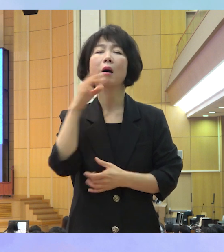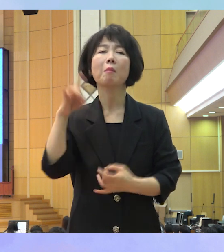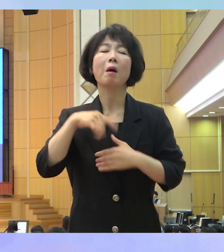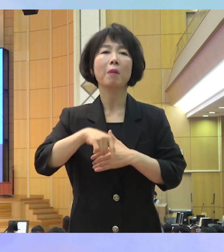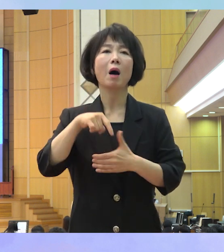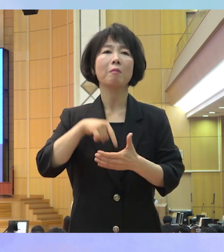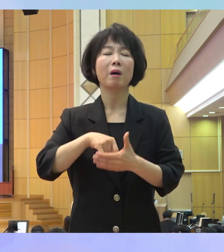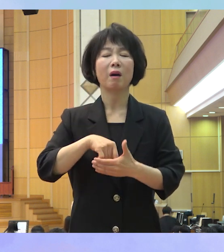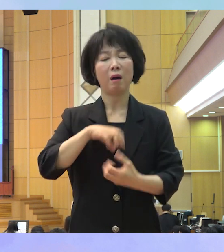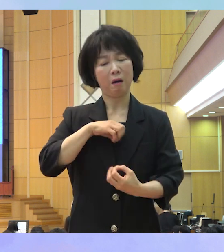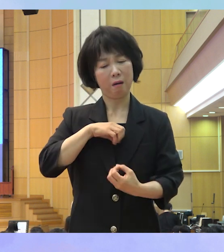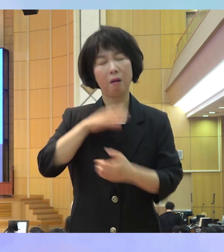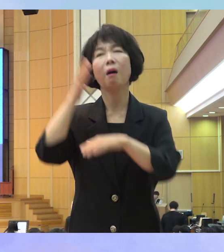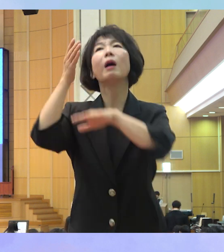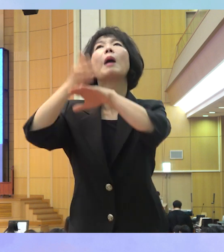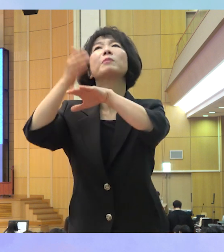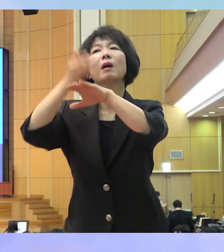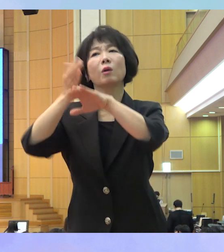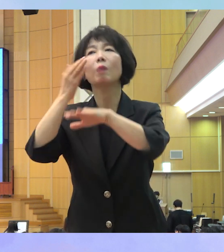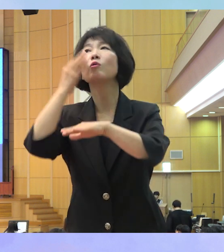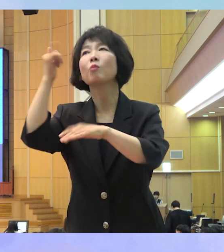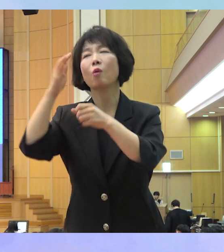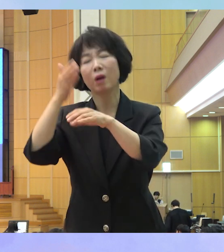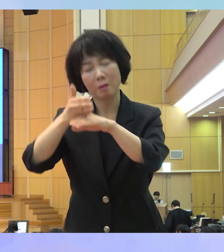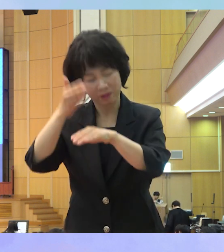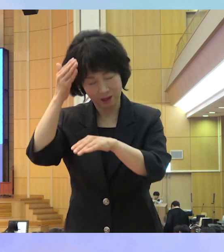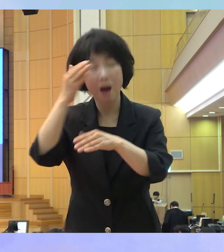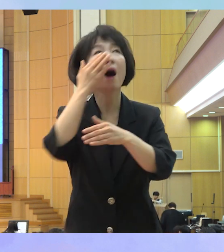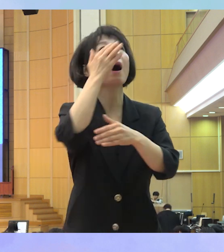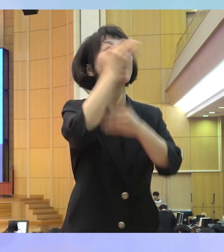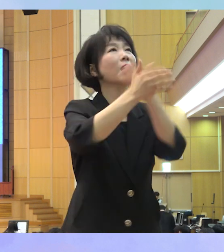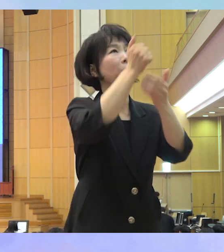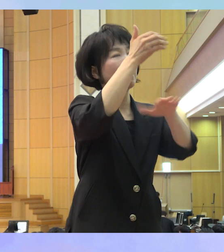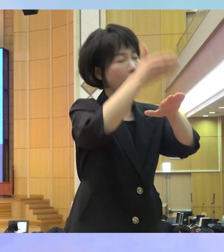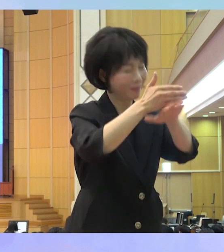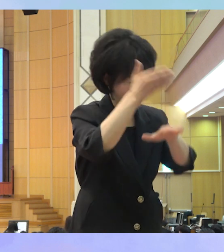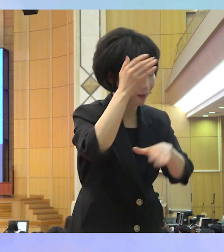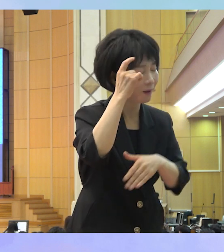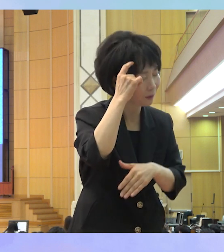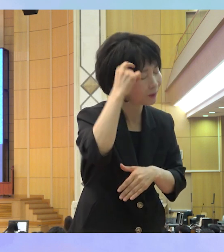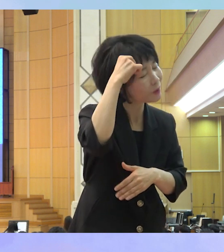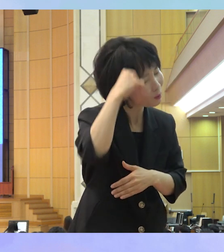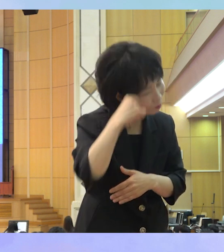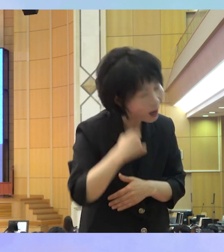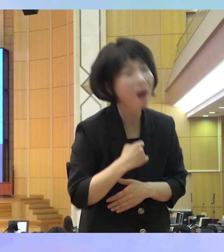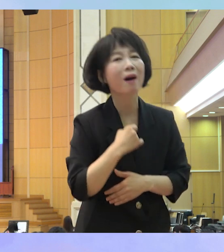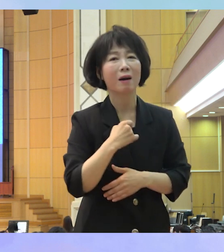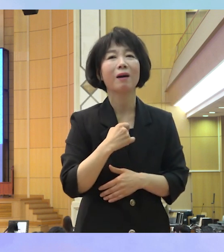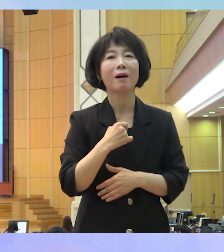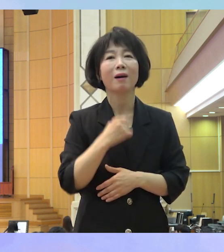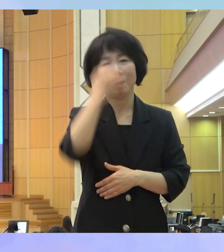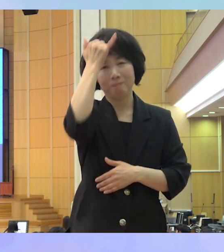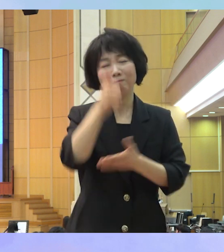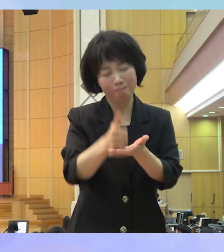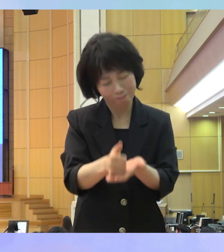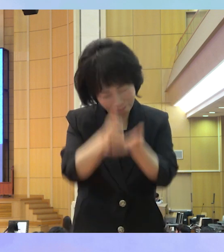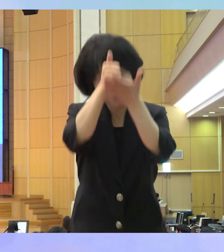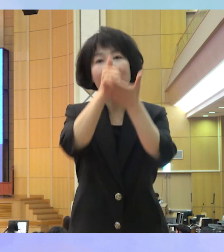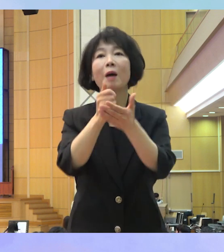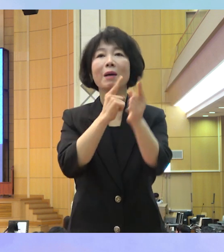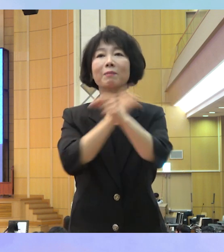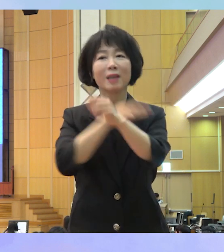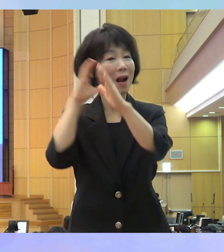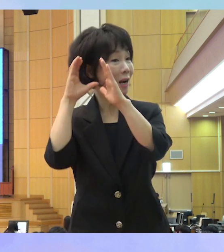왜냐하면 사랑이기 때문에 그래요. 그리고 우리 하나님께도 잘 효도하는, 말씀